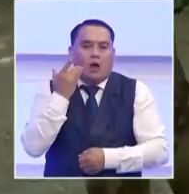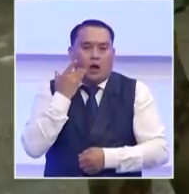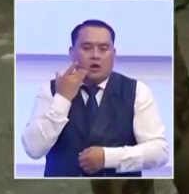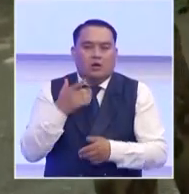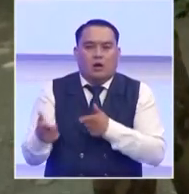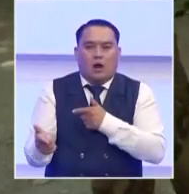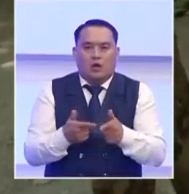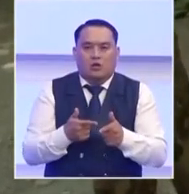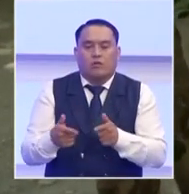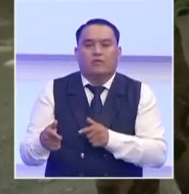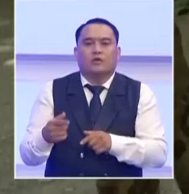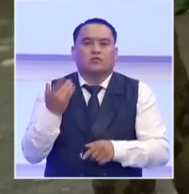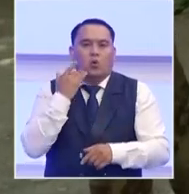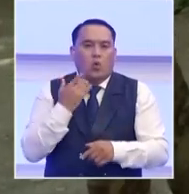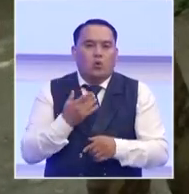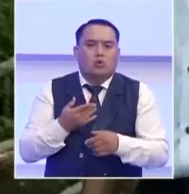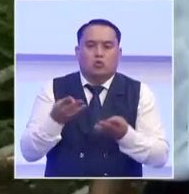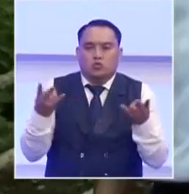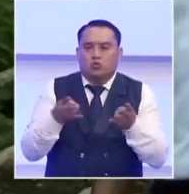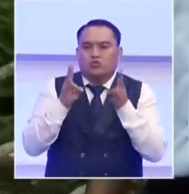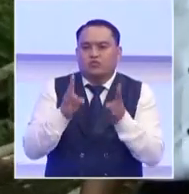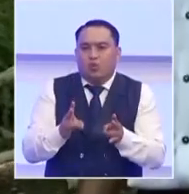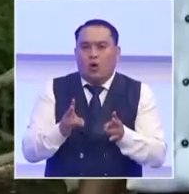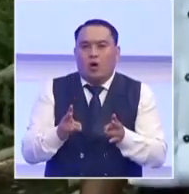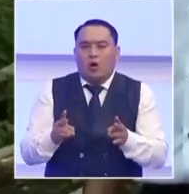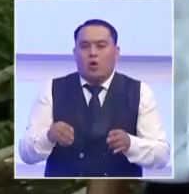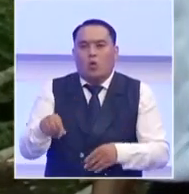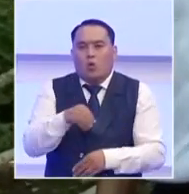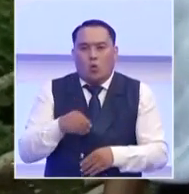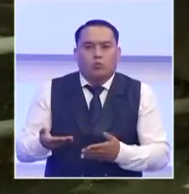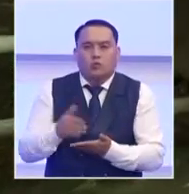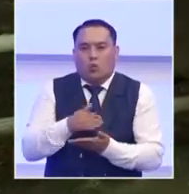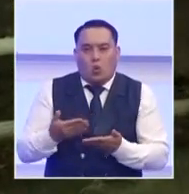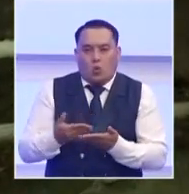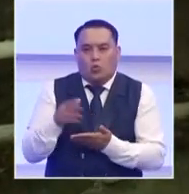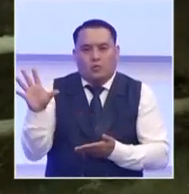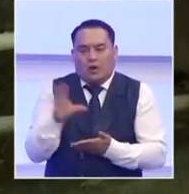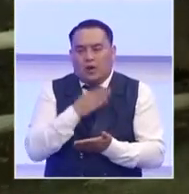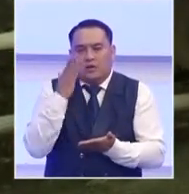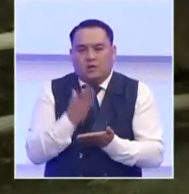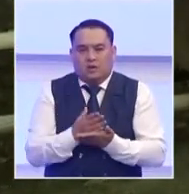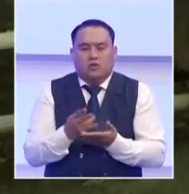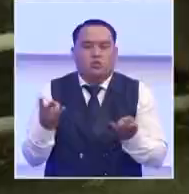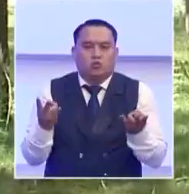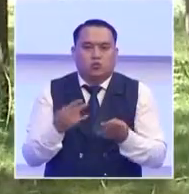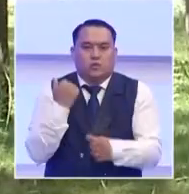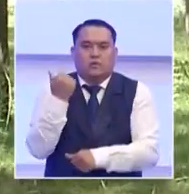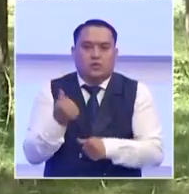жалынға қарсы тұруға дайын. Мұнда кенеттен өрт шықса, арнайы құм, күрек, өрт сөндіруші құралдар секілді керек жарақтары